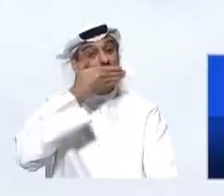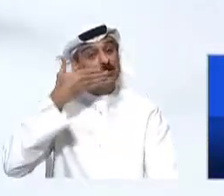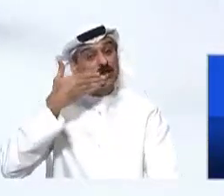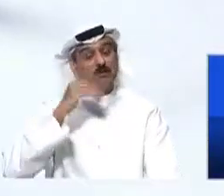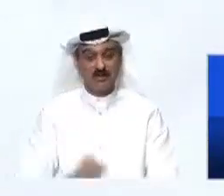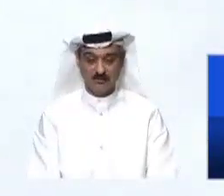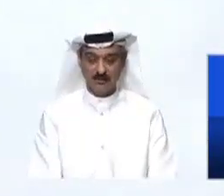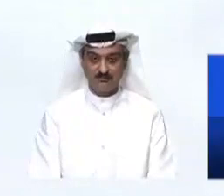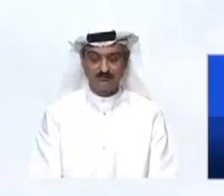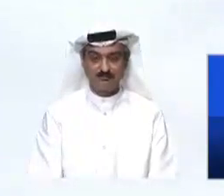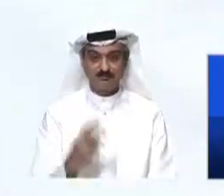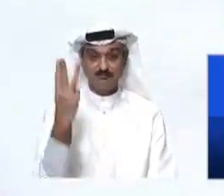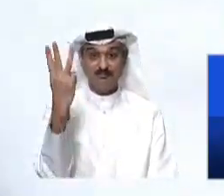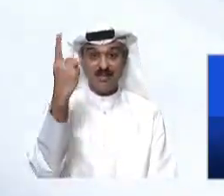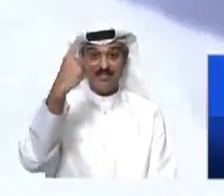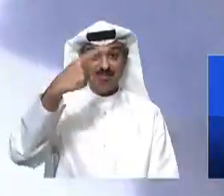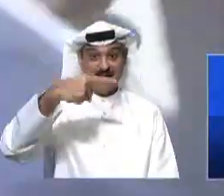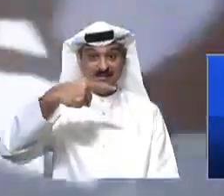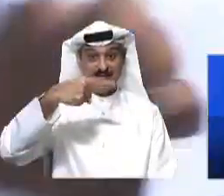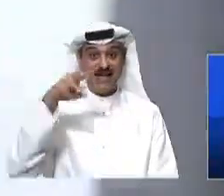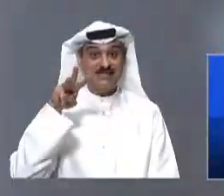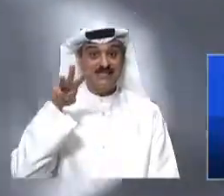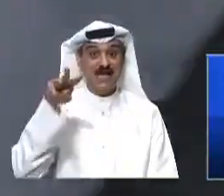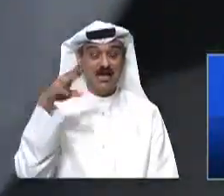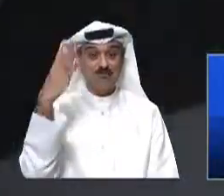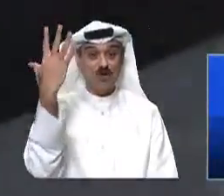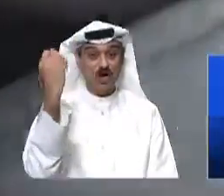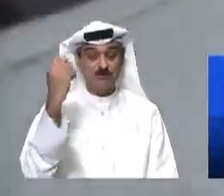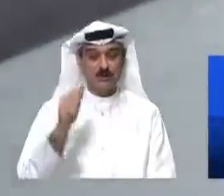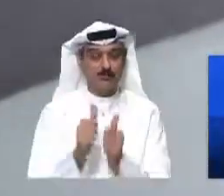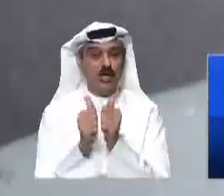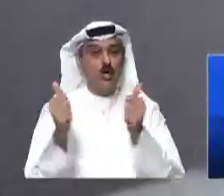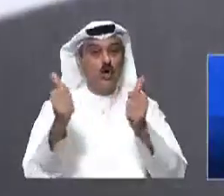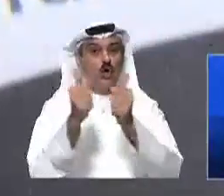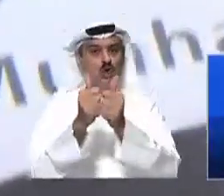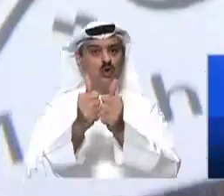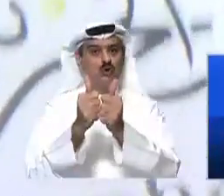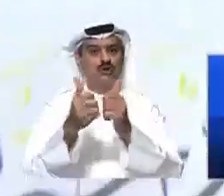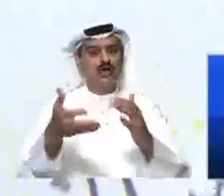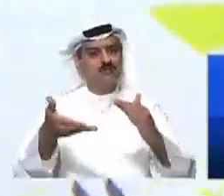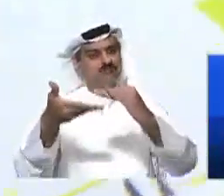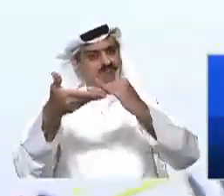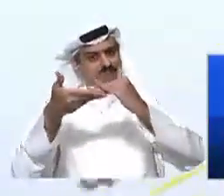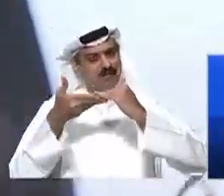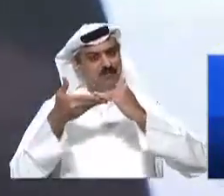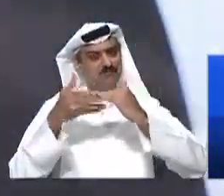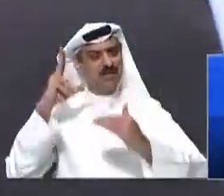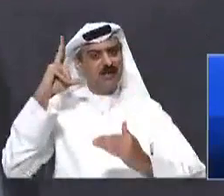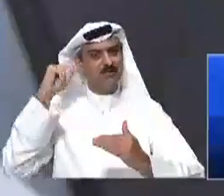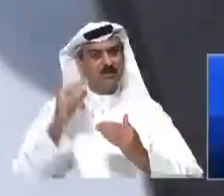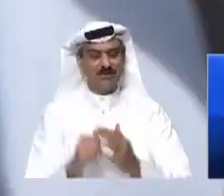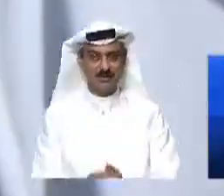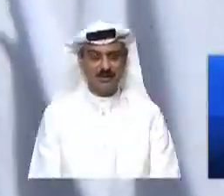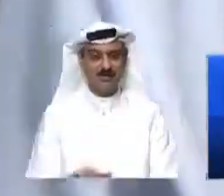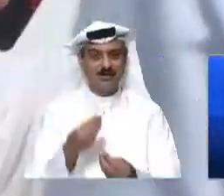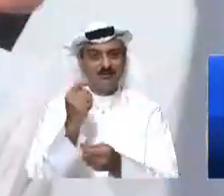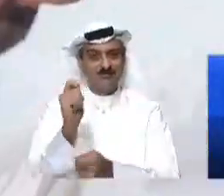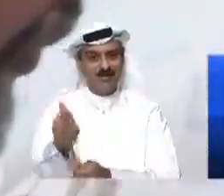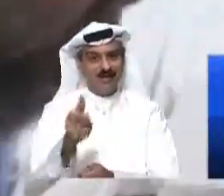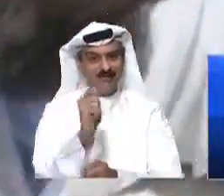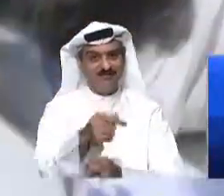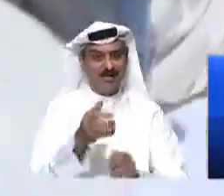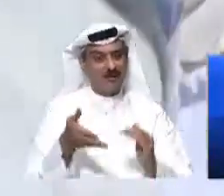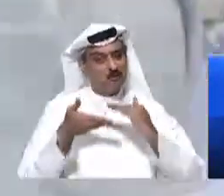من 13,500 أسرة متعففة تستفيد من حملة مشروع عموم الطعام من خلال